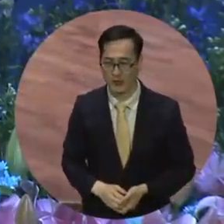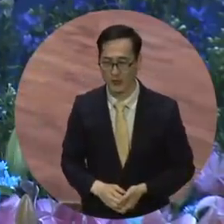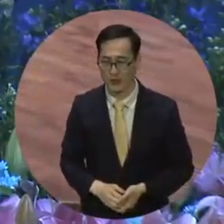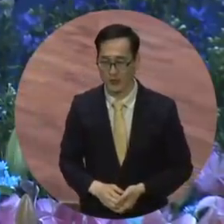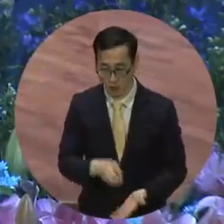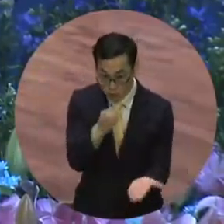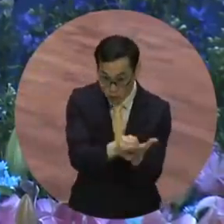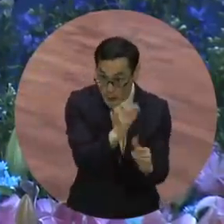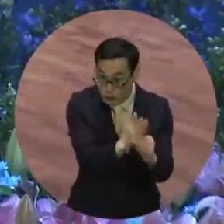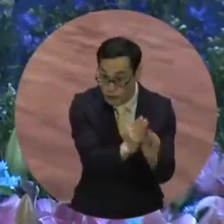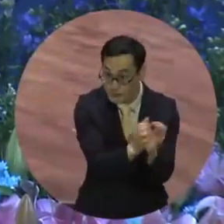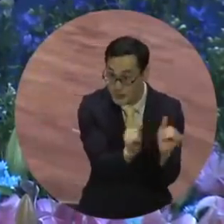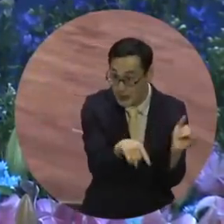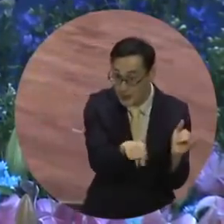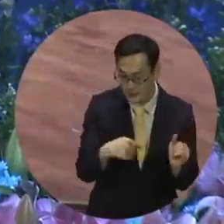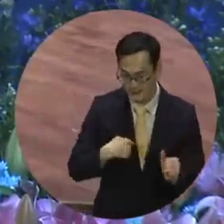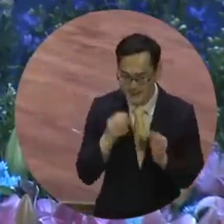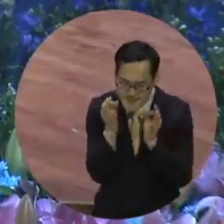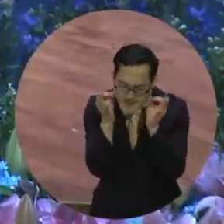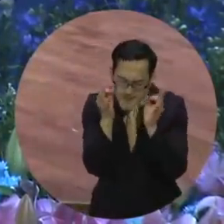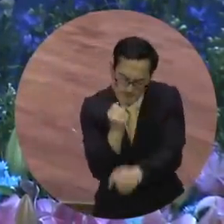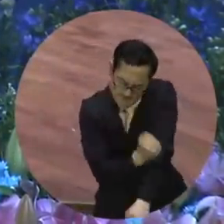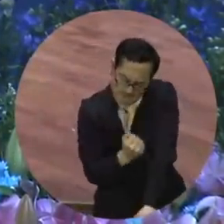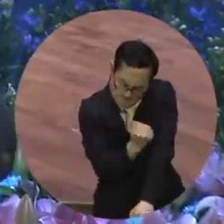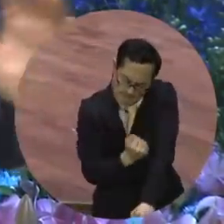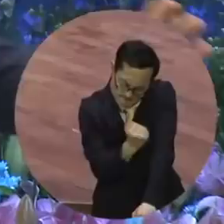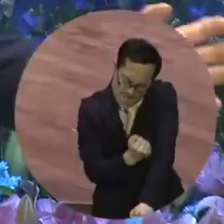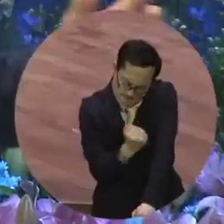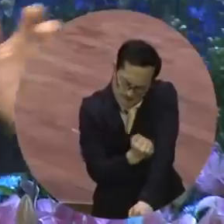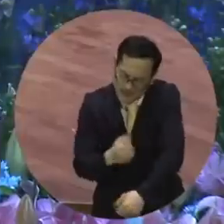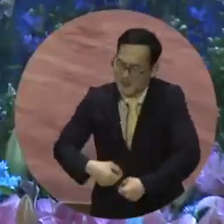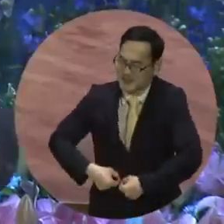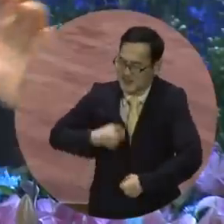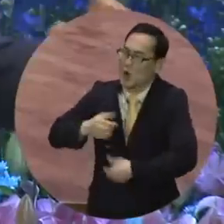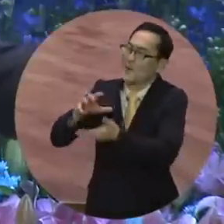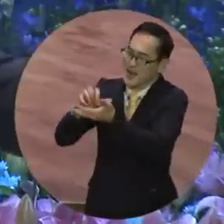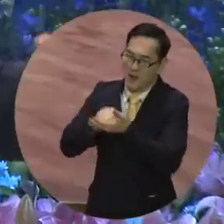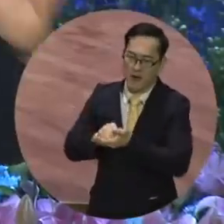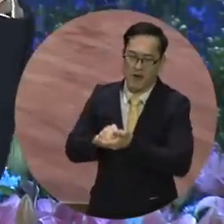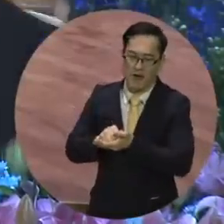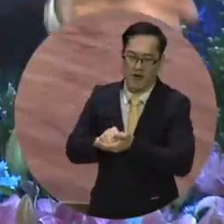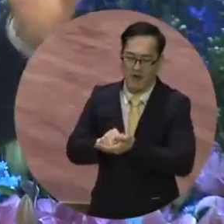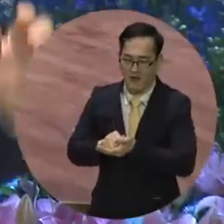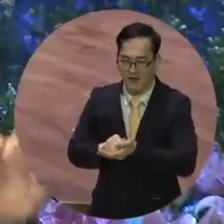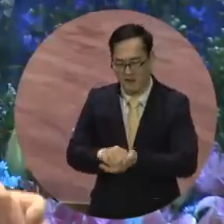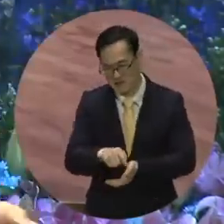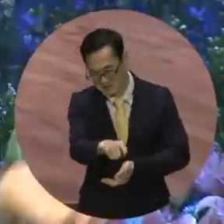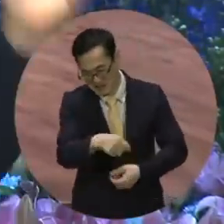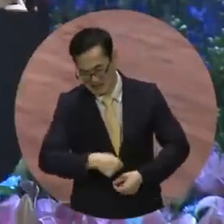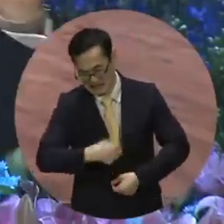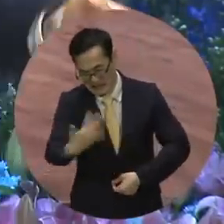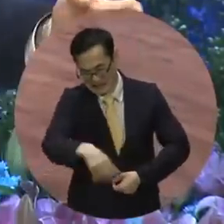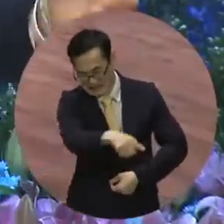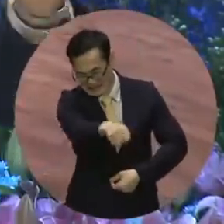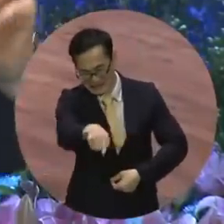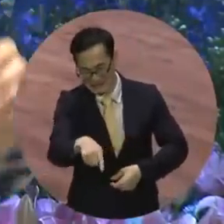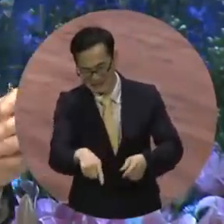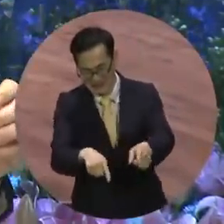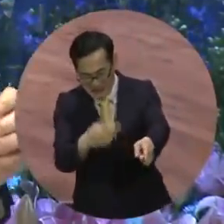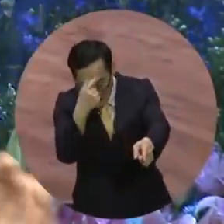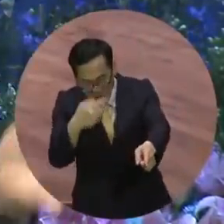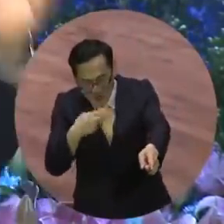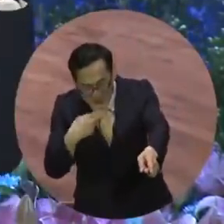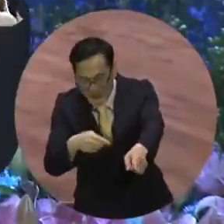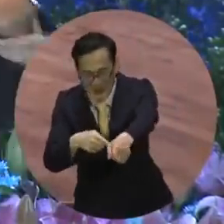율법주의자들은 자기들이 노력을 해서 어렵게 되려고 비교를, 그러니까 다른 사람을 자꾸 비판하는 거예요. 저 사람 저거 기도도 안 해. 저 사람 저거 막